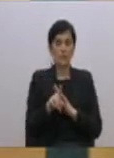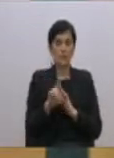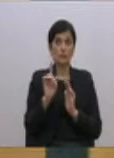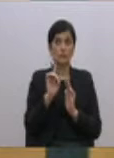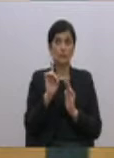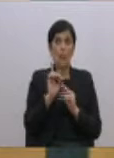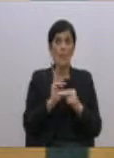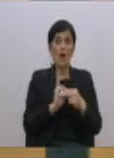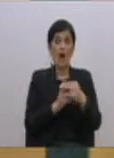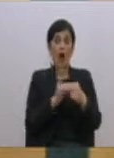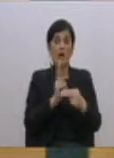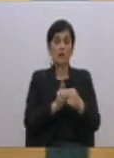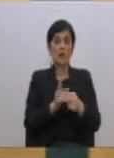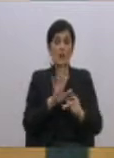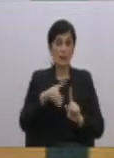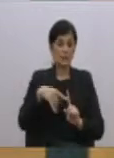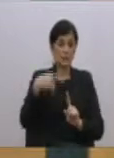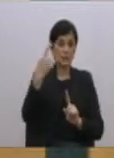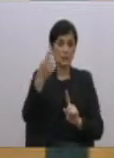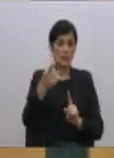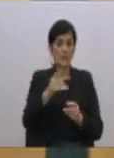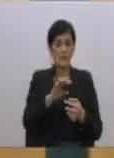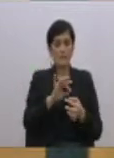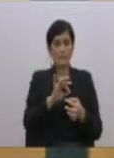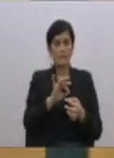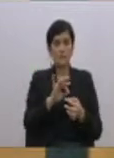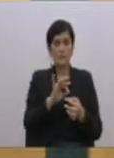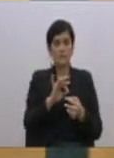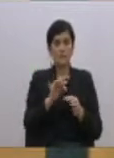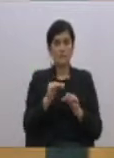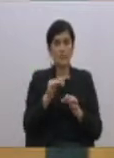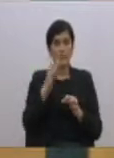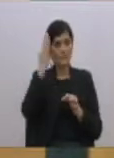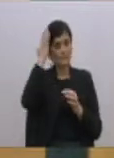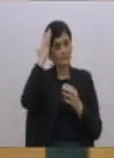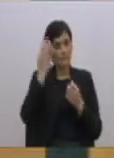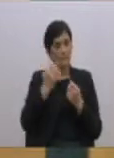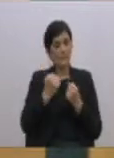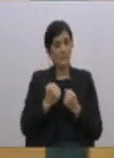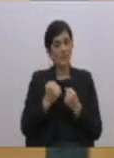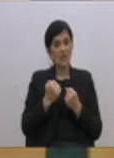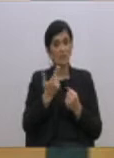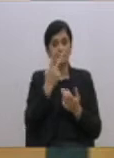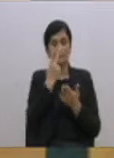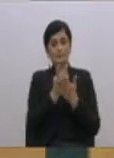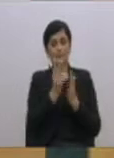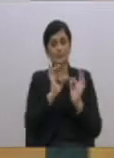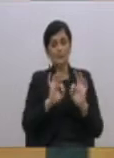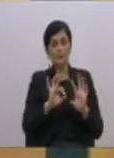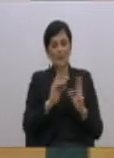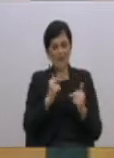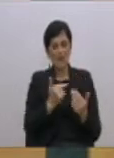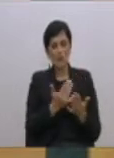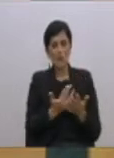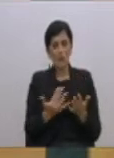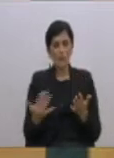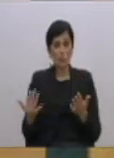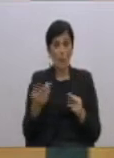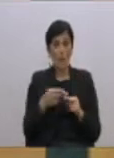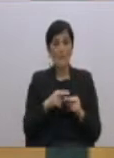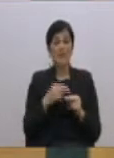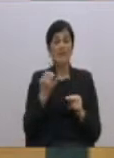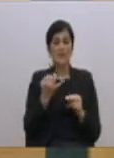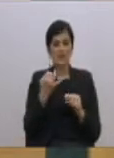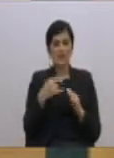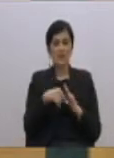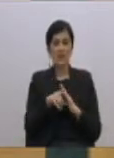არ შეფერხდეს შემდგომ, არ მოხდეს გარკვეულწილად თავშეკავება ჩვენების მიცემის და ასე შემდგომ, ამ ინტერესთან